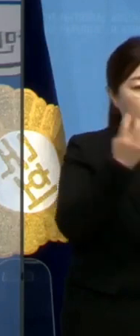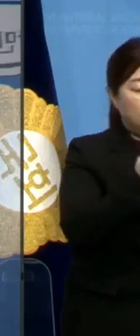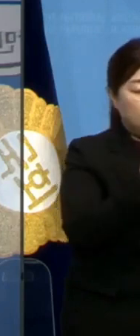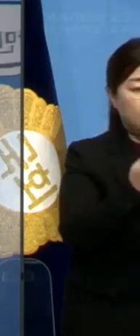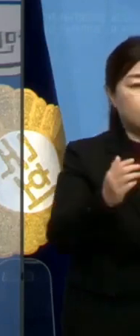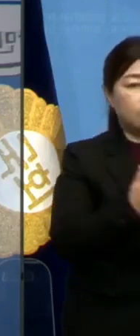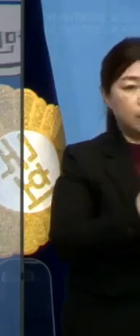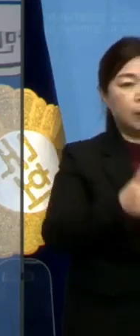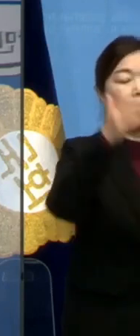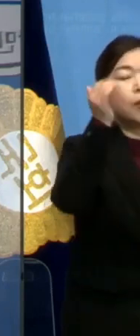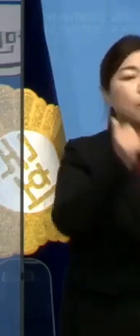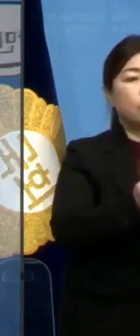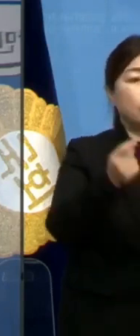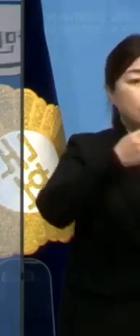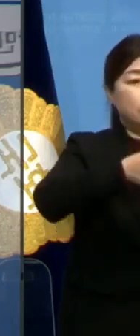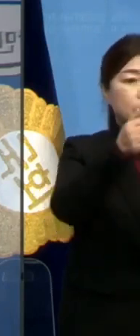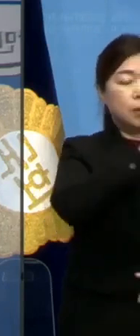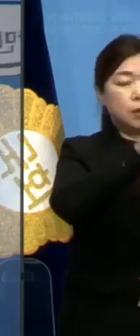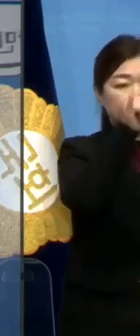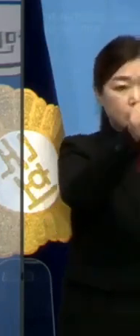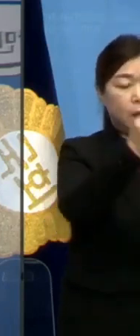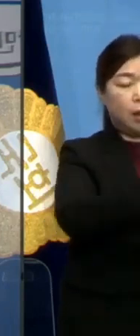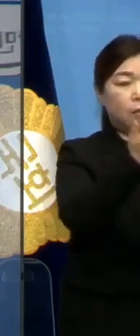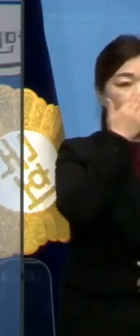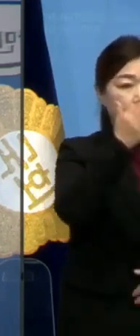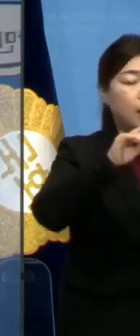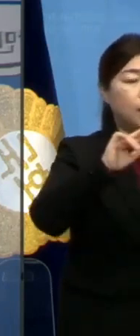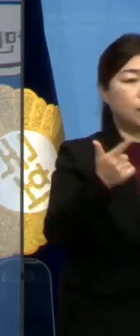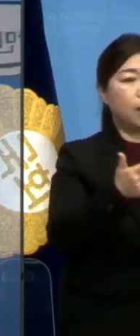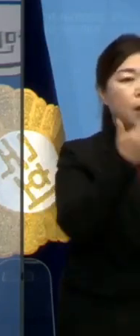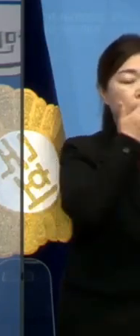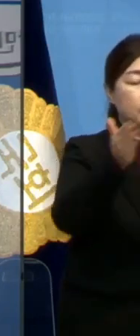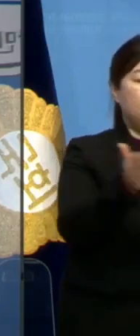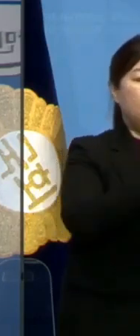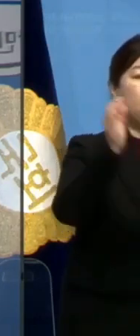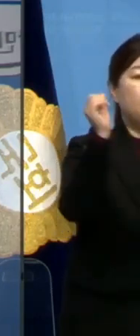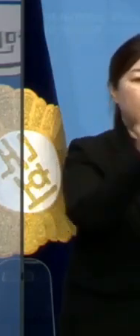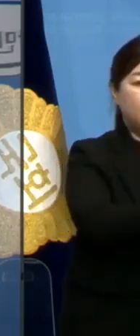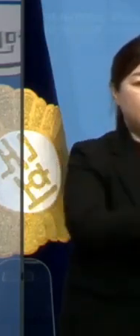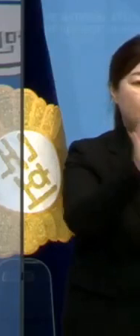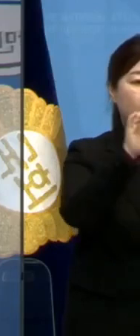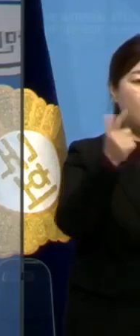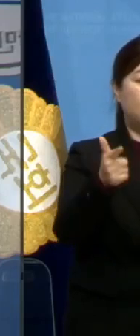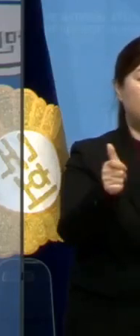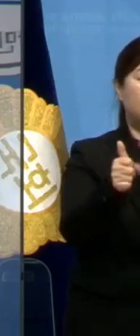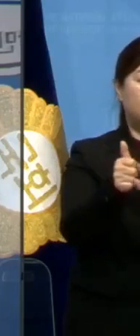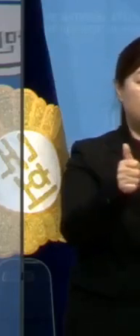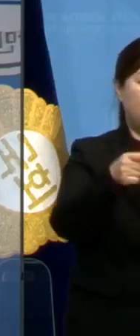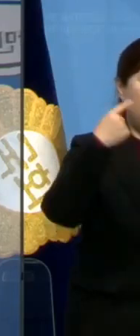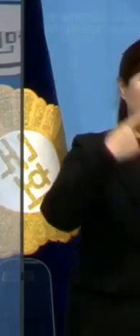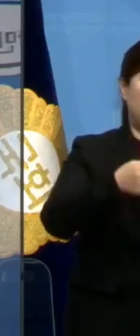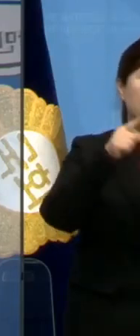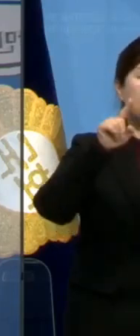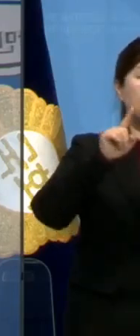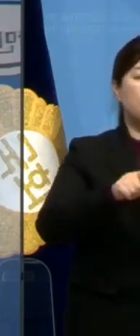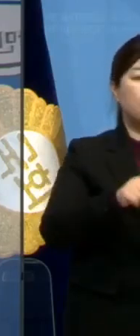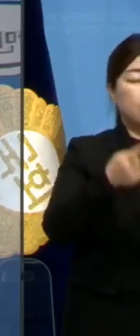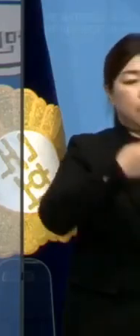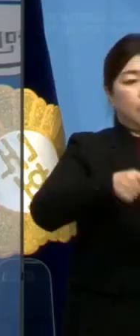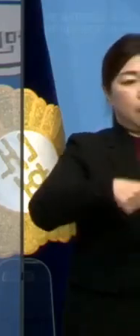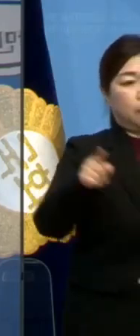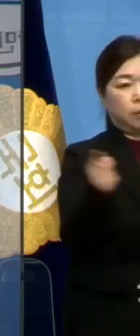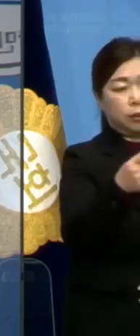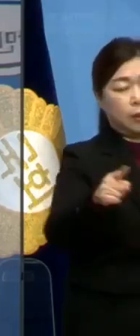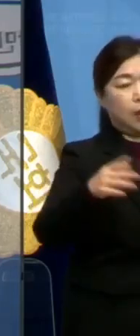칼은 승리의 칼이 아니라 공연에 가리고 안 대표의 대한 근거없는 내가 기부 공격은 칼날을 쥐고